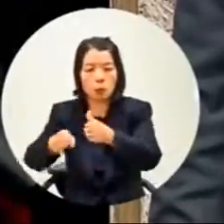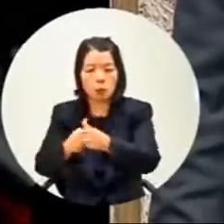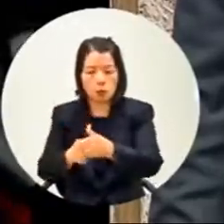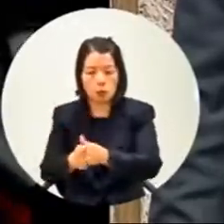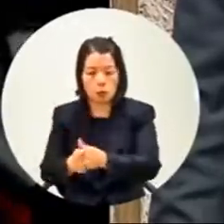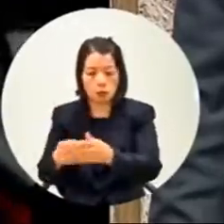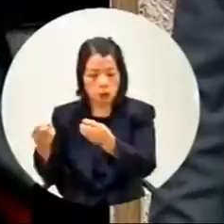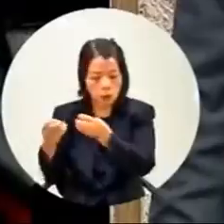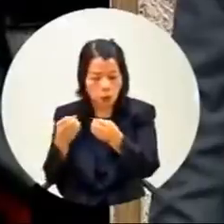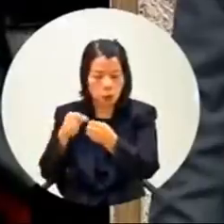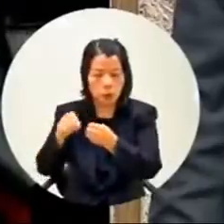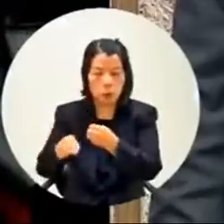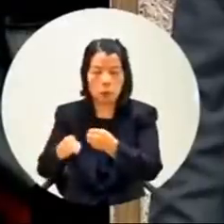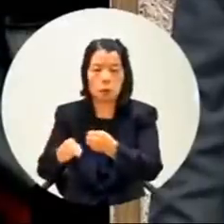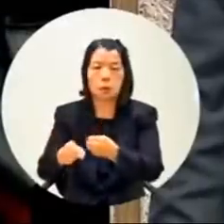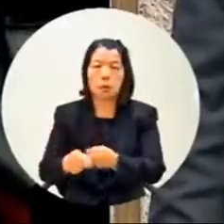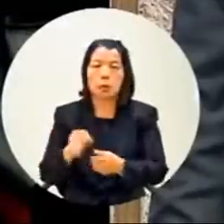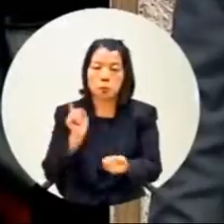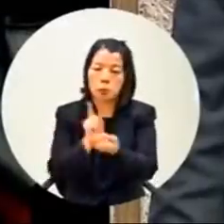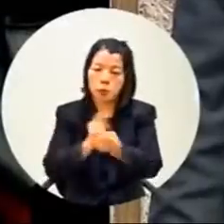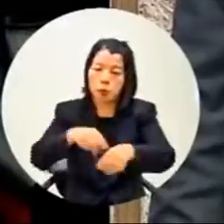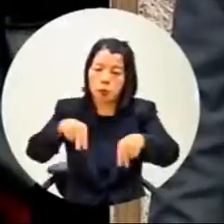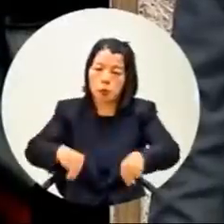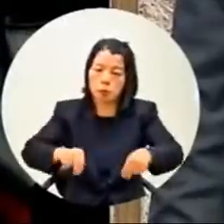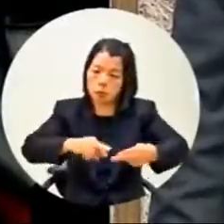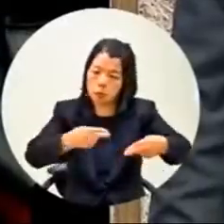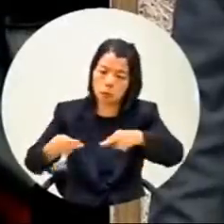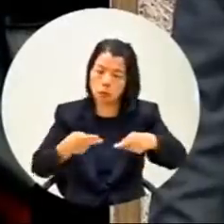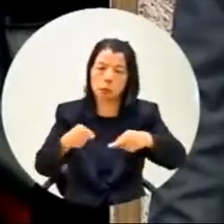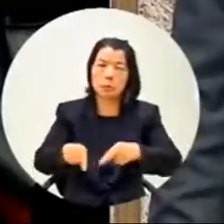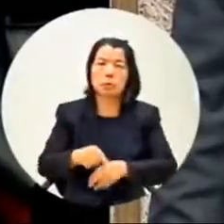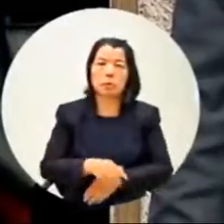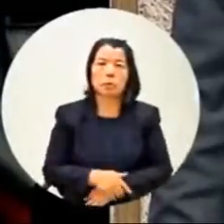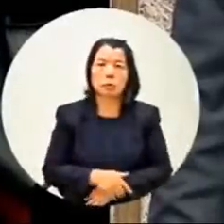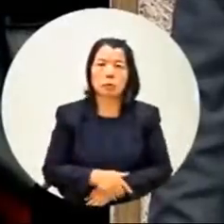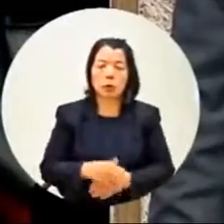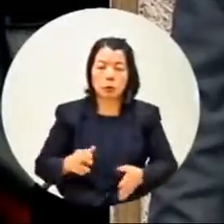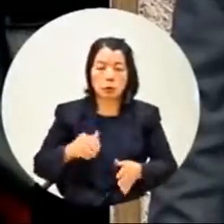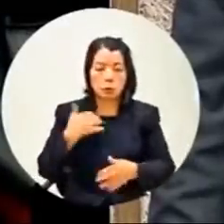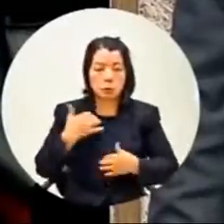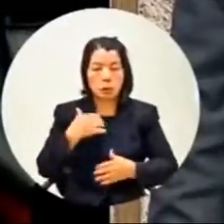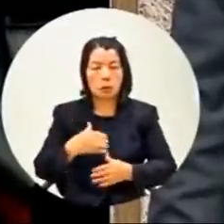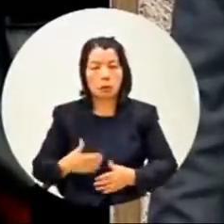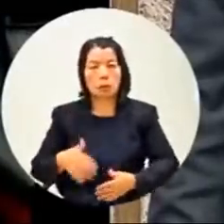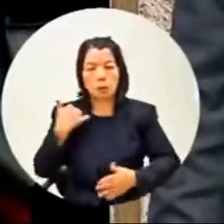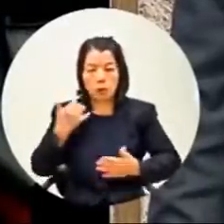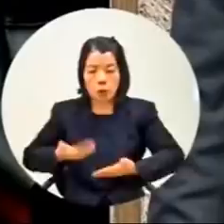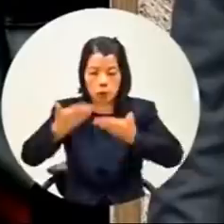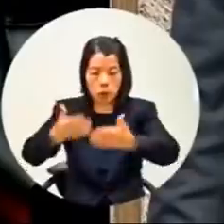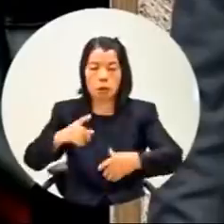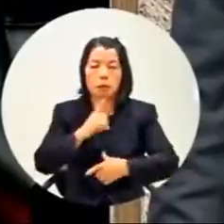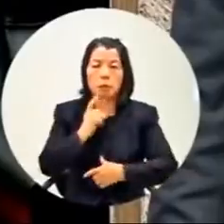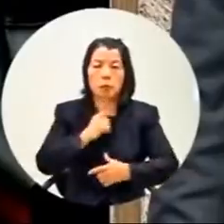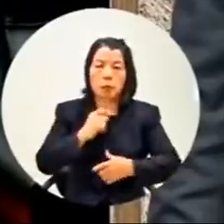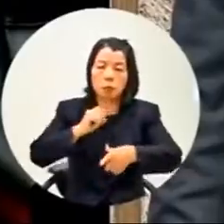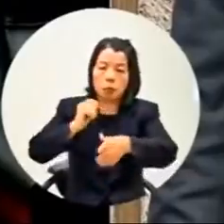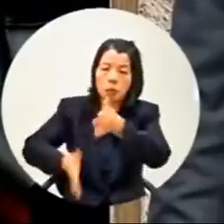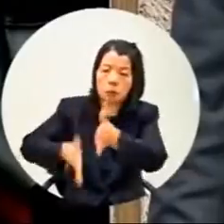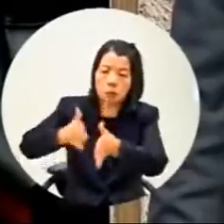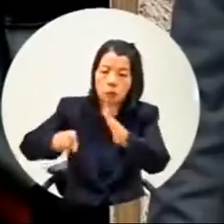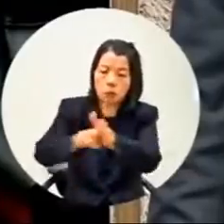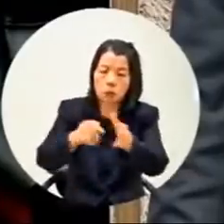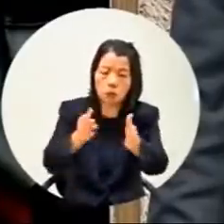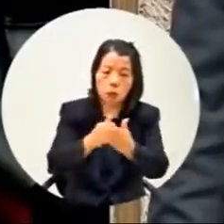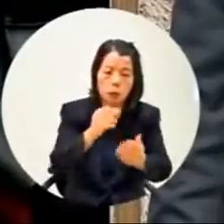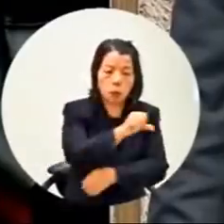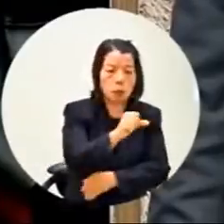把整个庆富从一开始要求高雄市政府要有 5.9 公顷的招租土地